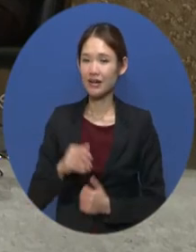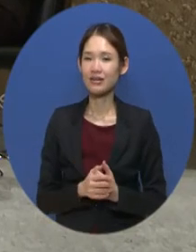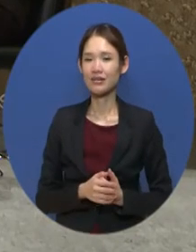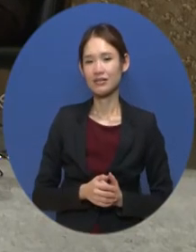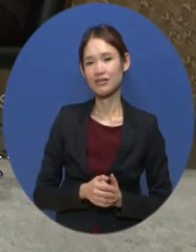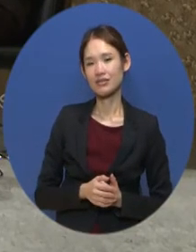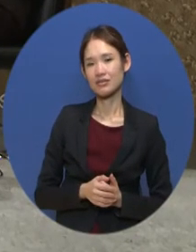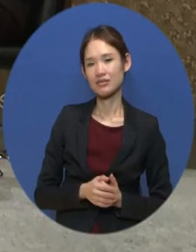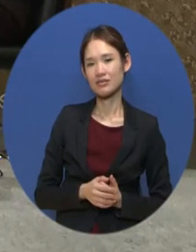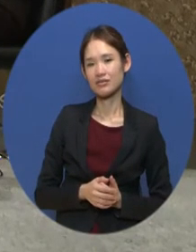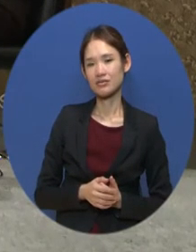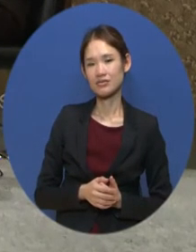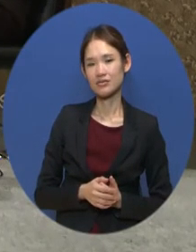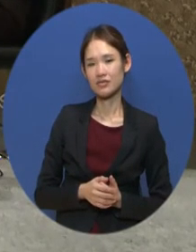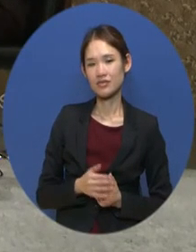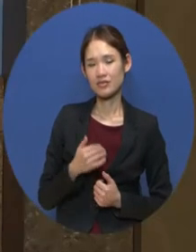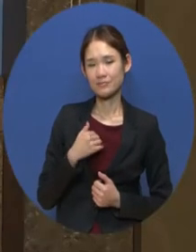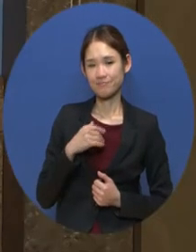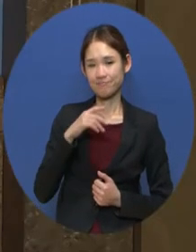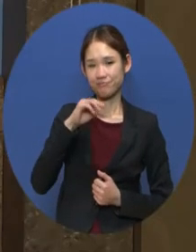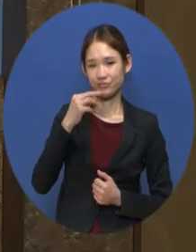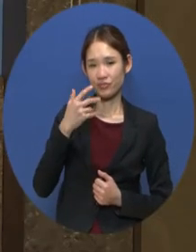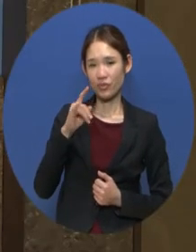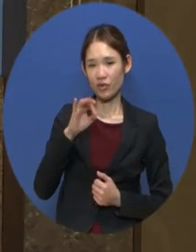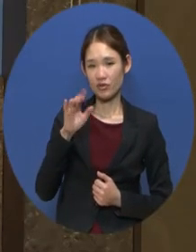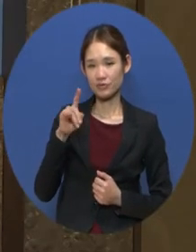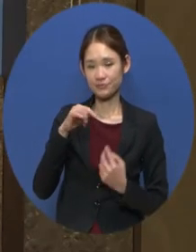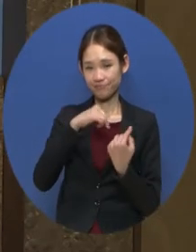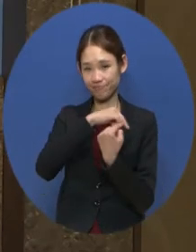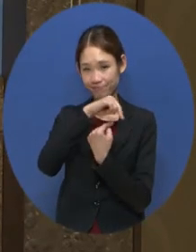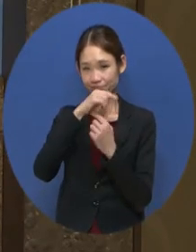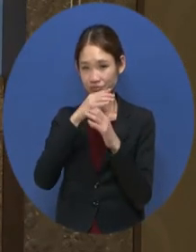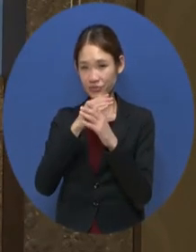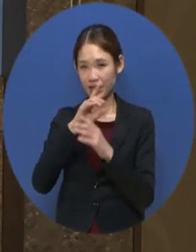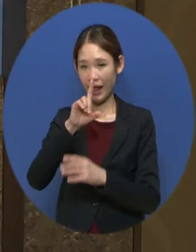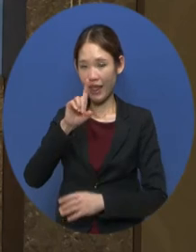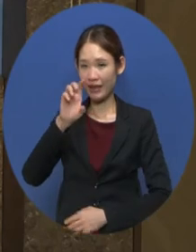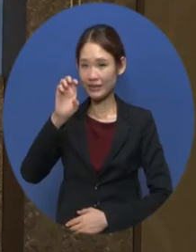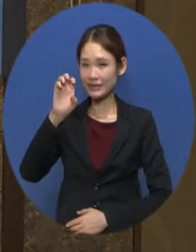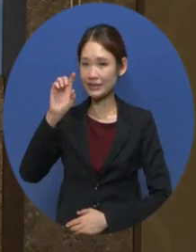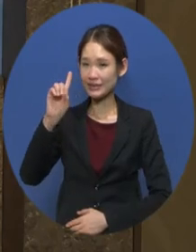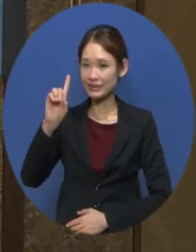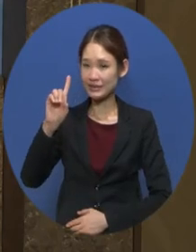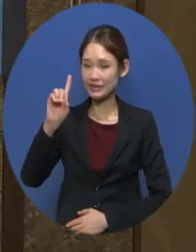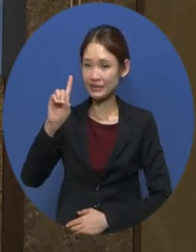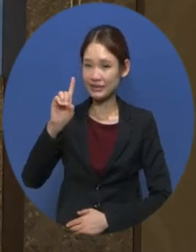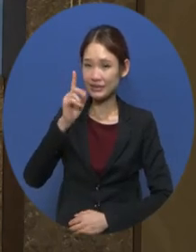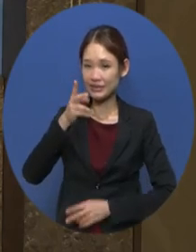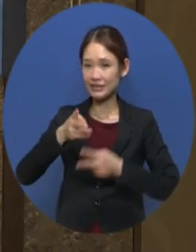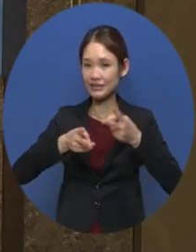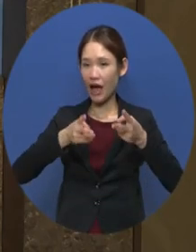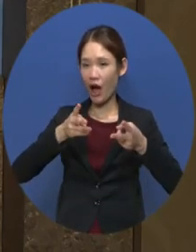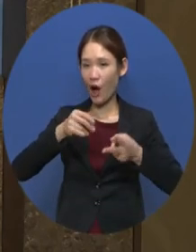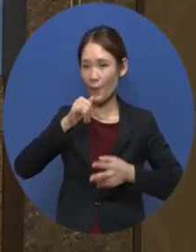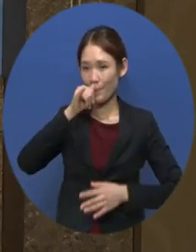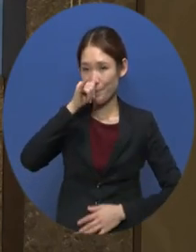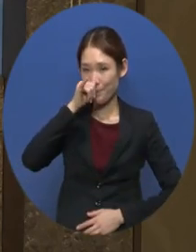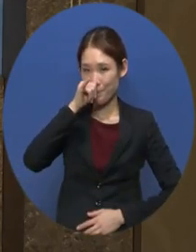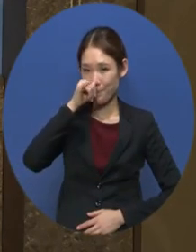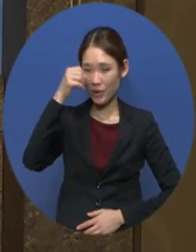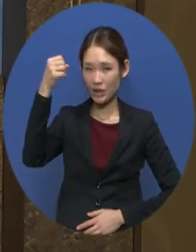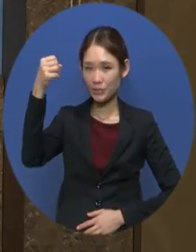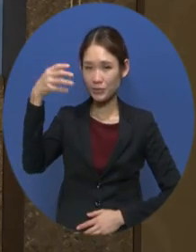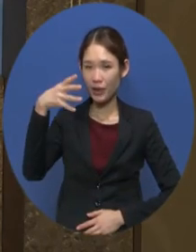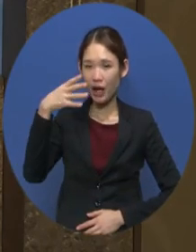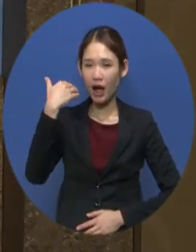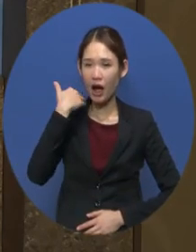분야이긴 한데, 예. 저희가 실로암에서 운영하고 있는 것 중에 LED 사업이라고 있어요. 그래서, LED 예, 사업이요? 빛을 못